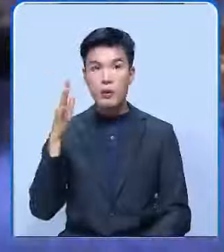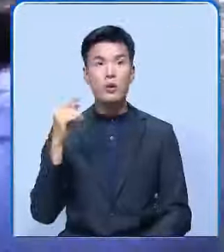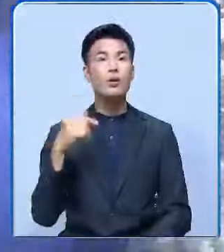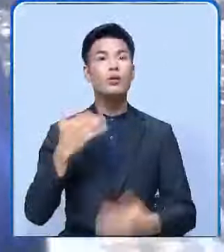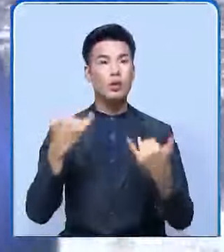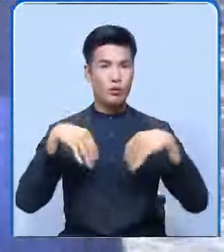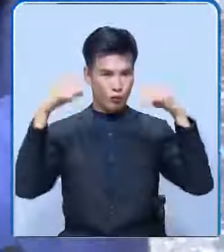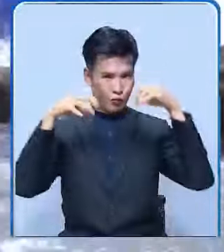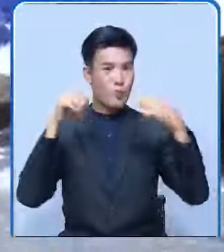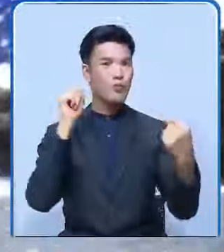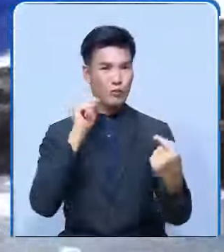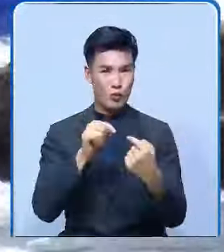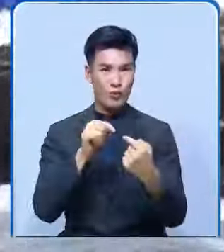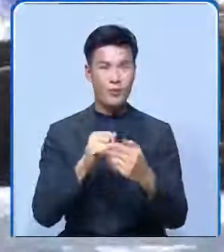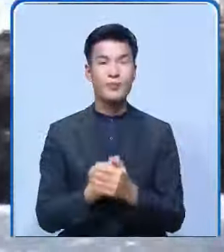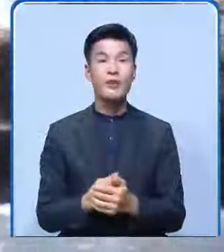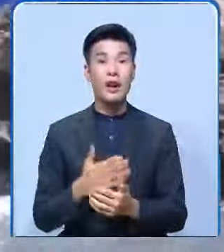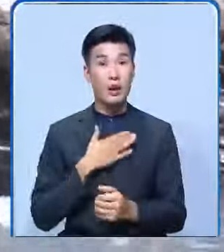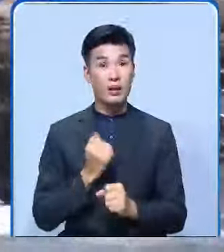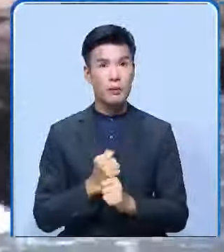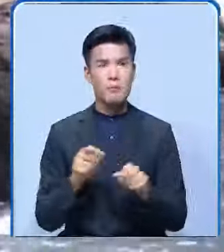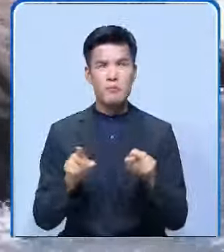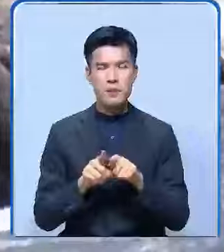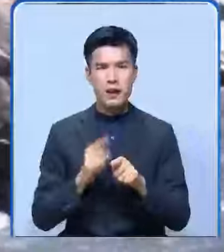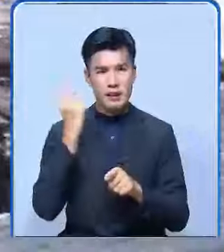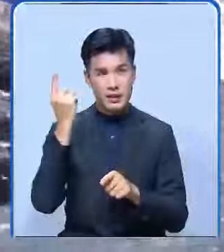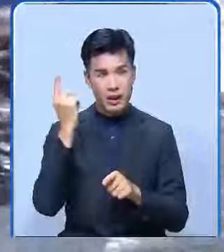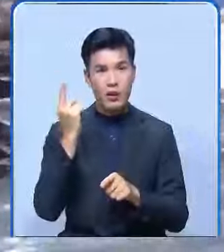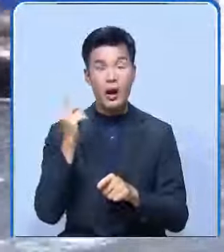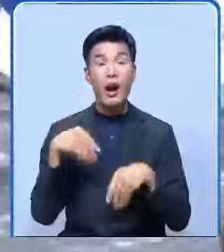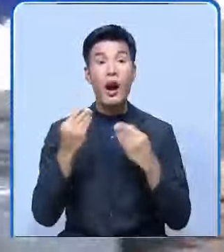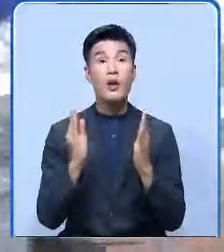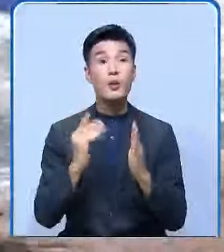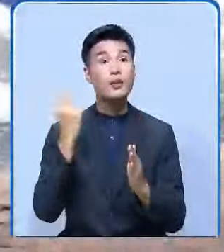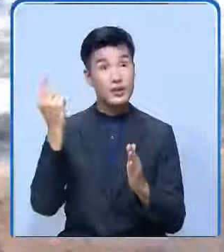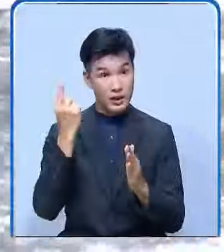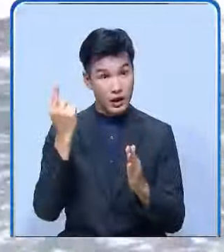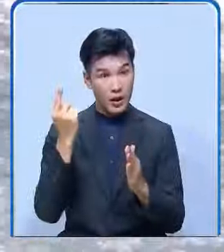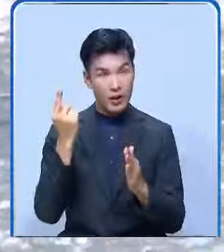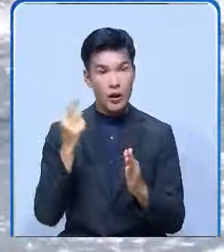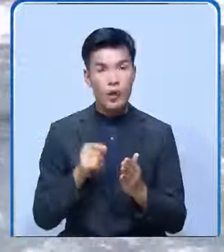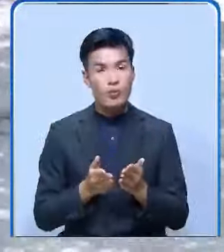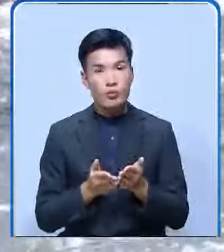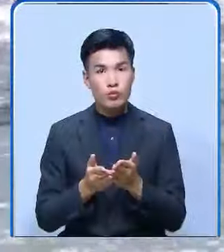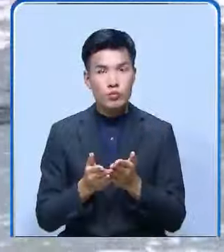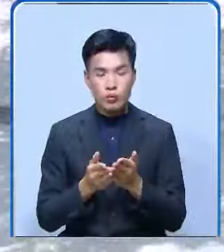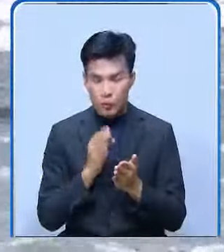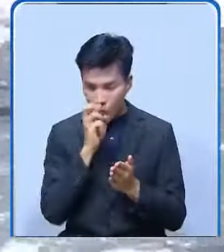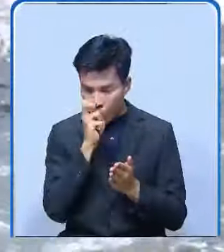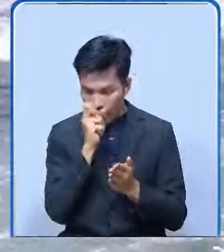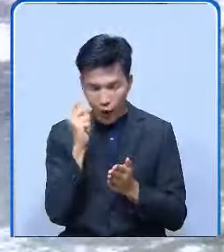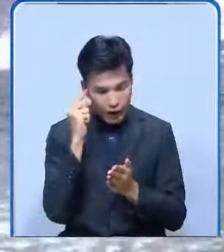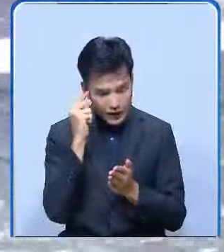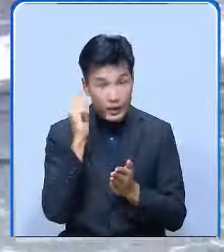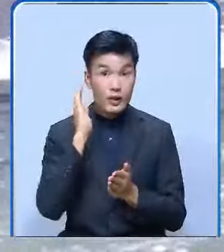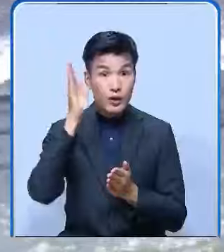คะต้องหน้าฝนเท่านั้นนะคะเราทำเหมือนทริปเพื่อจะให้นักเที่ยวน่ะเป็นเส้นทางทดสอบสินค้านะคะเผื่อในอนา